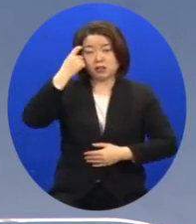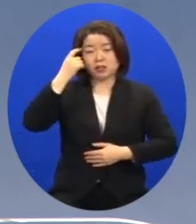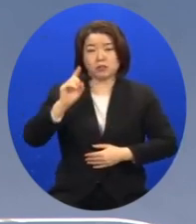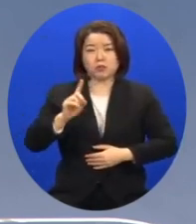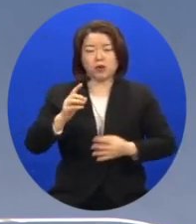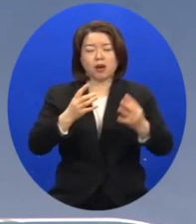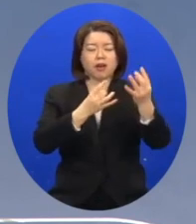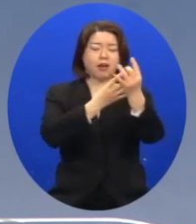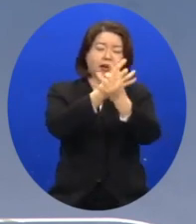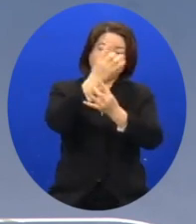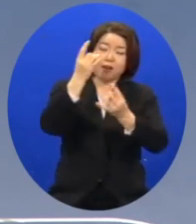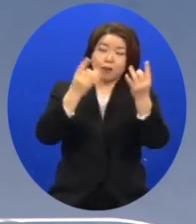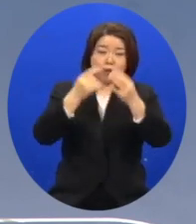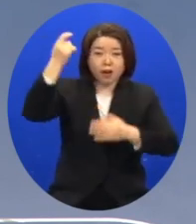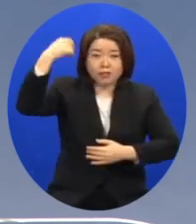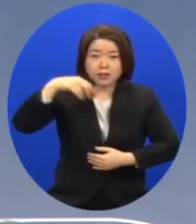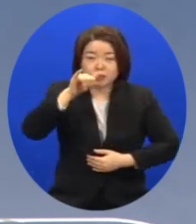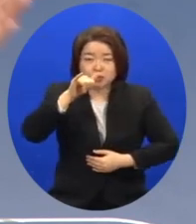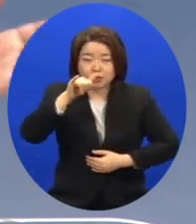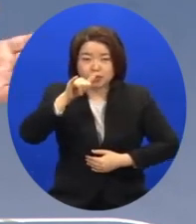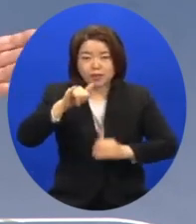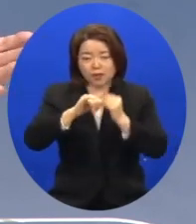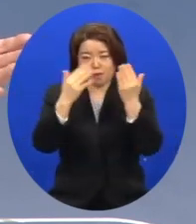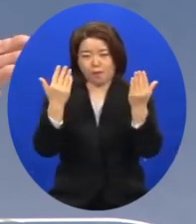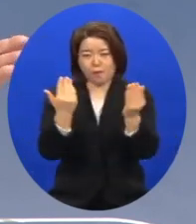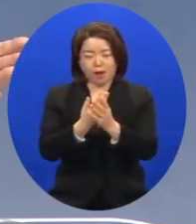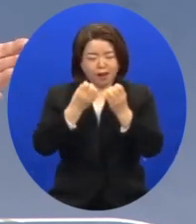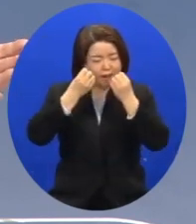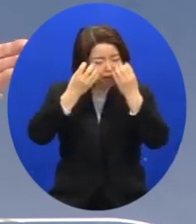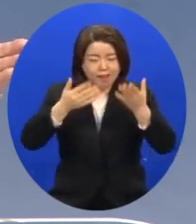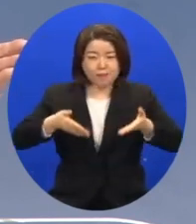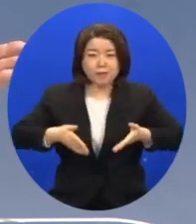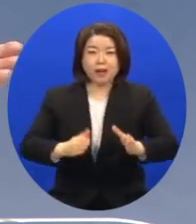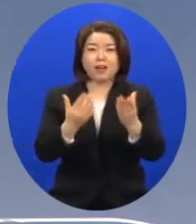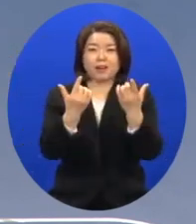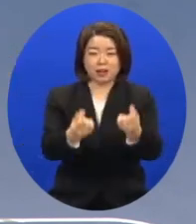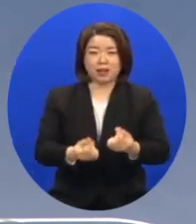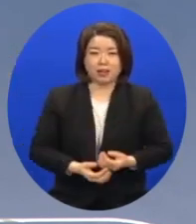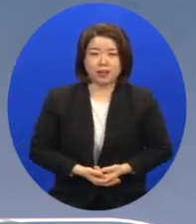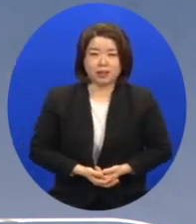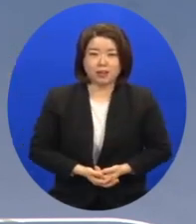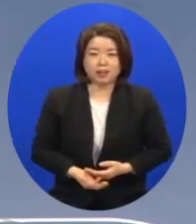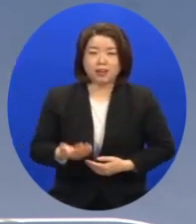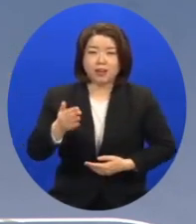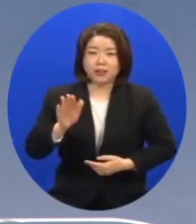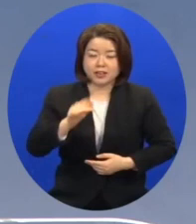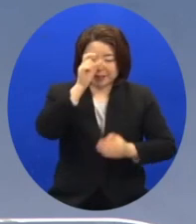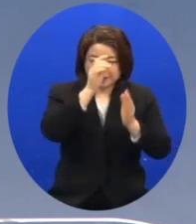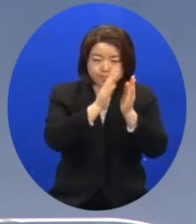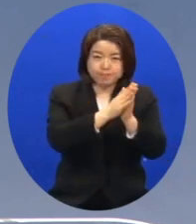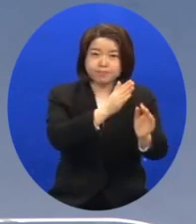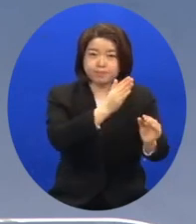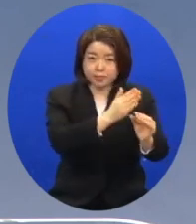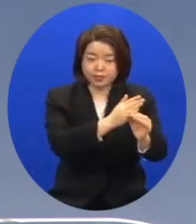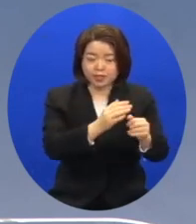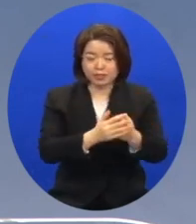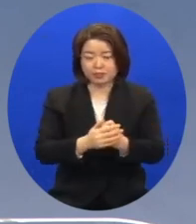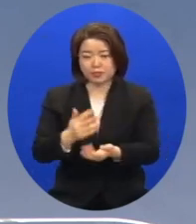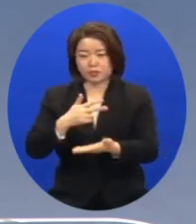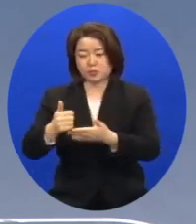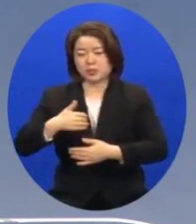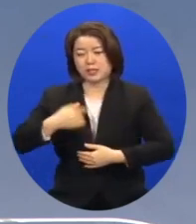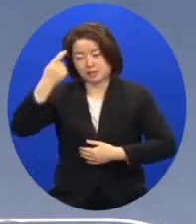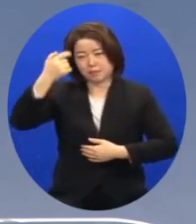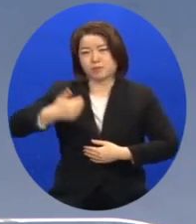것이었어요 완전히 제가 다시 태어나는 것 같았어 그런데 기도하는 중에 주님이 저에게 물으셨습니다